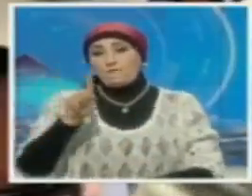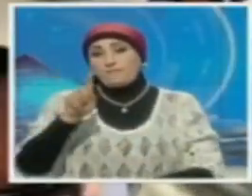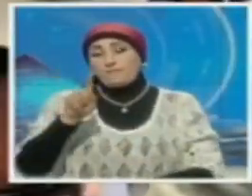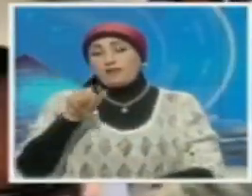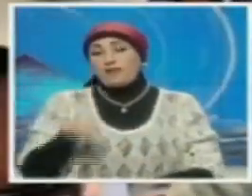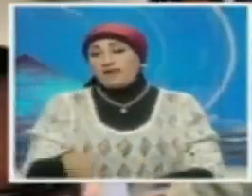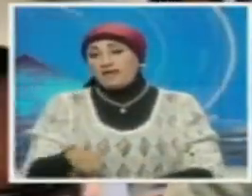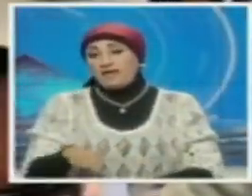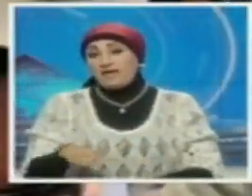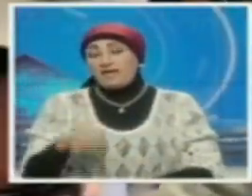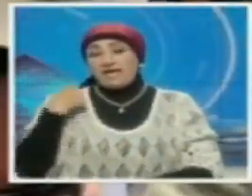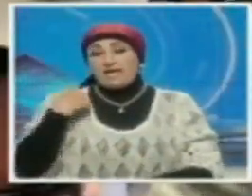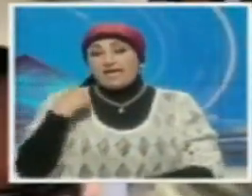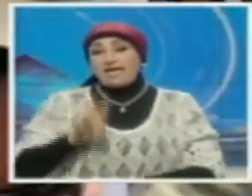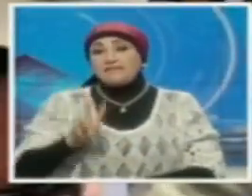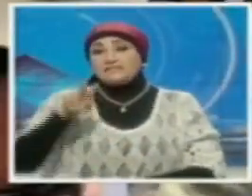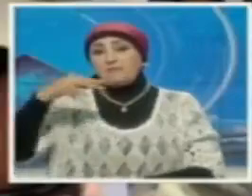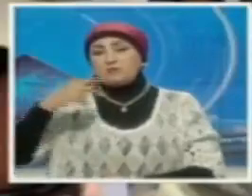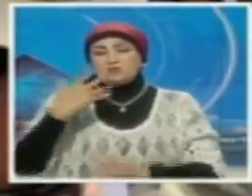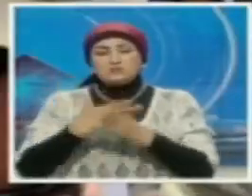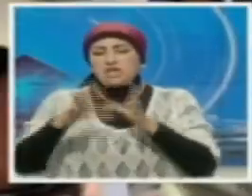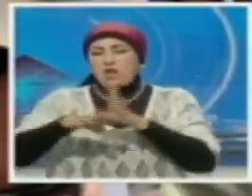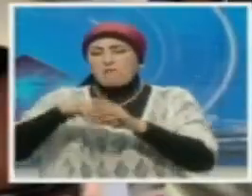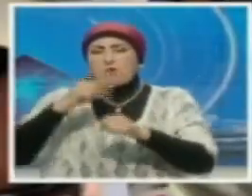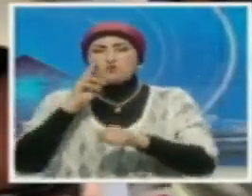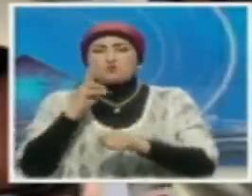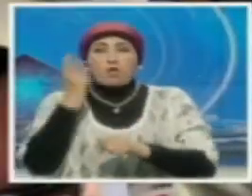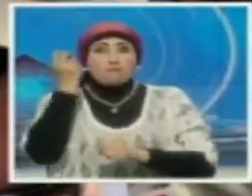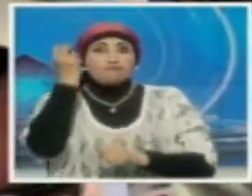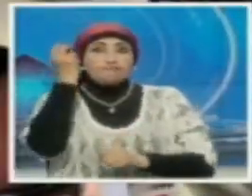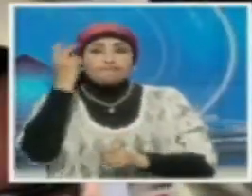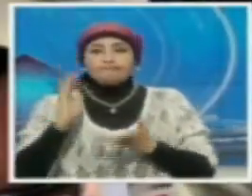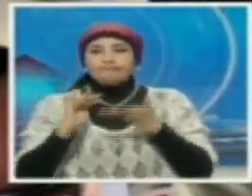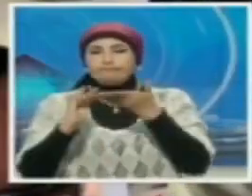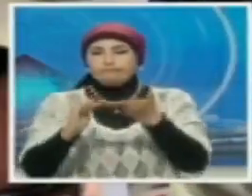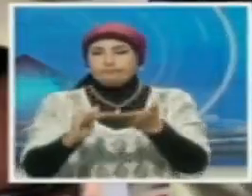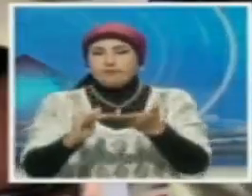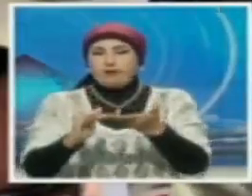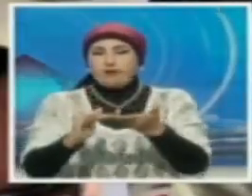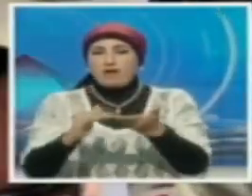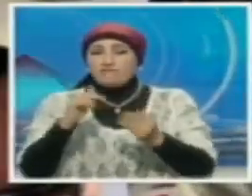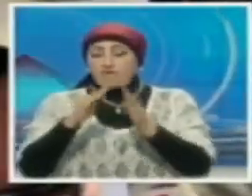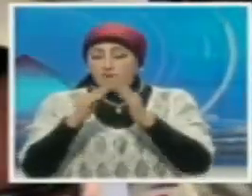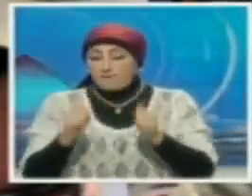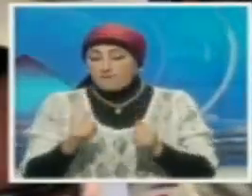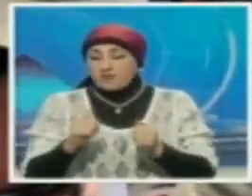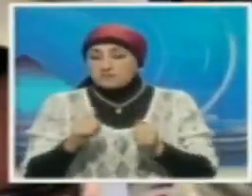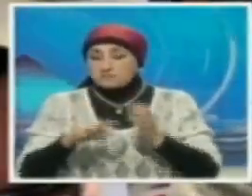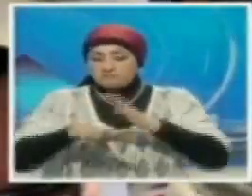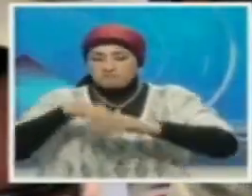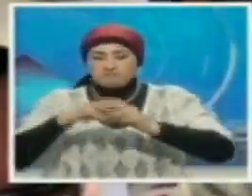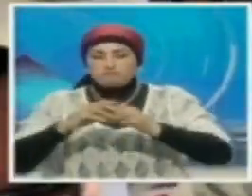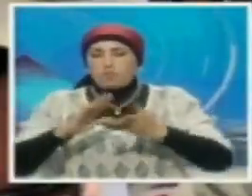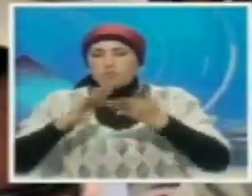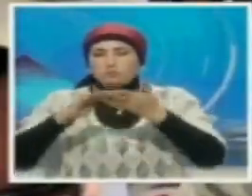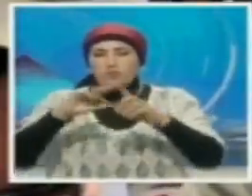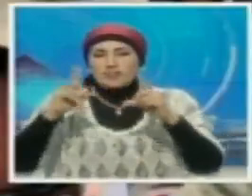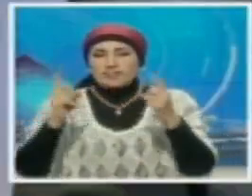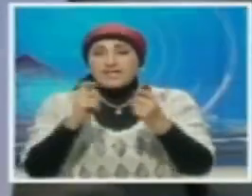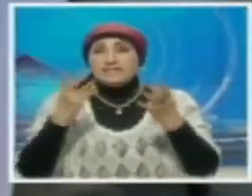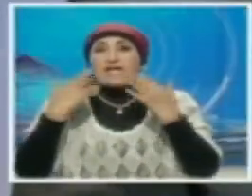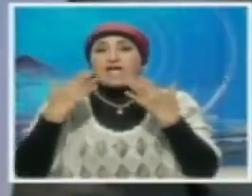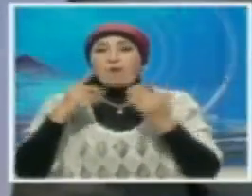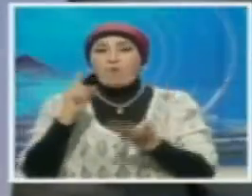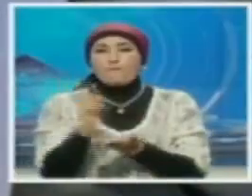دول سفراء مصر، مشروعات بتوفر حلول مستدامة، حلول مصرية خالصة مستدامة لتحديات بيئية.